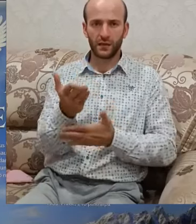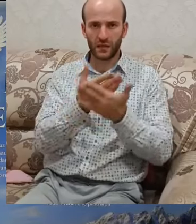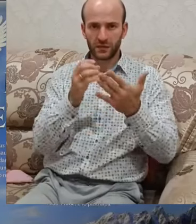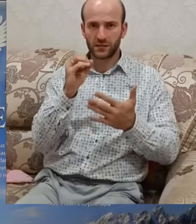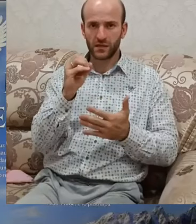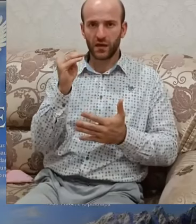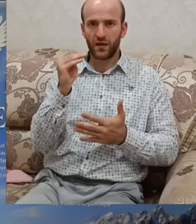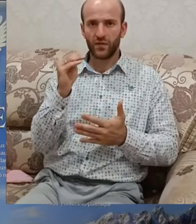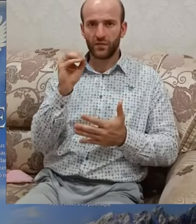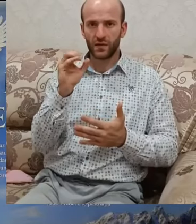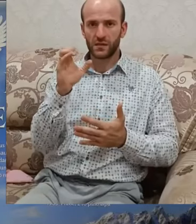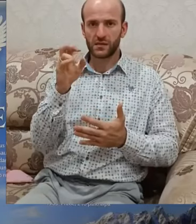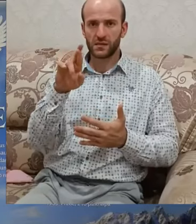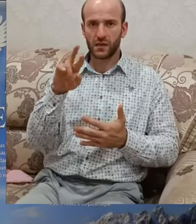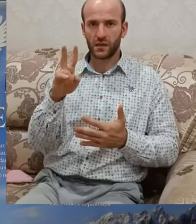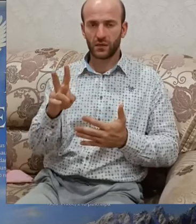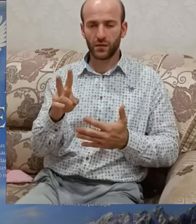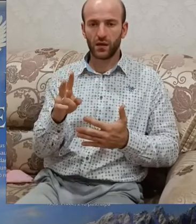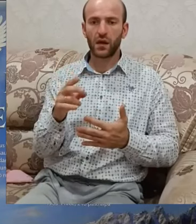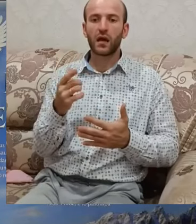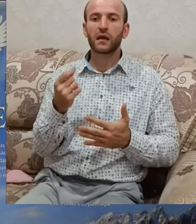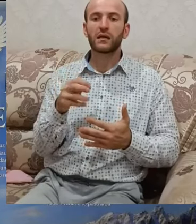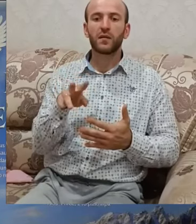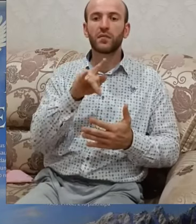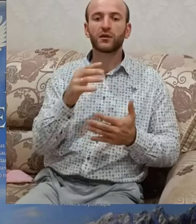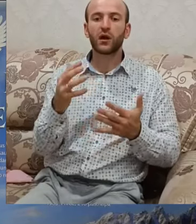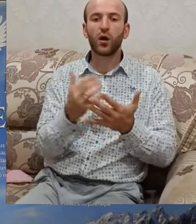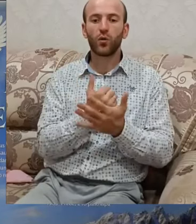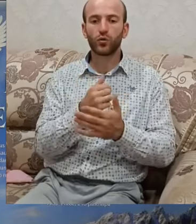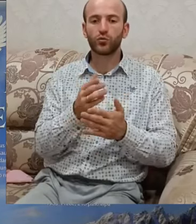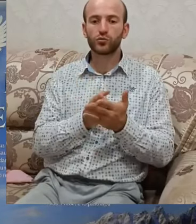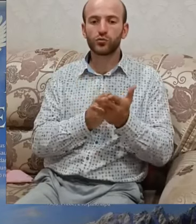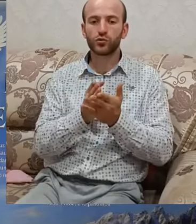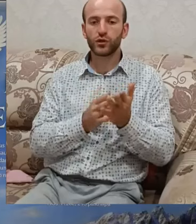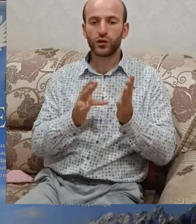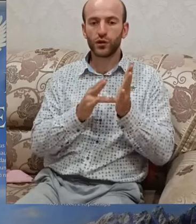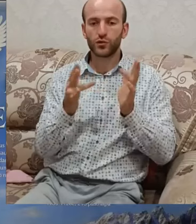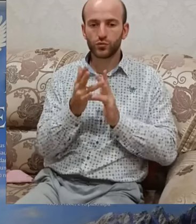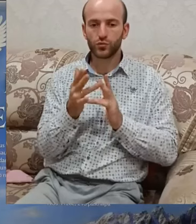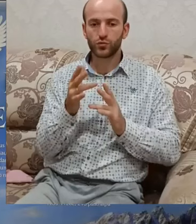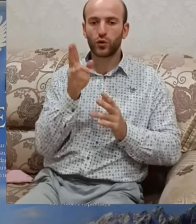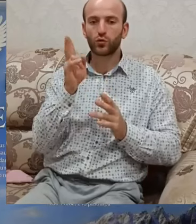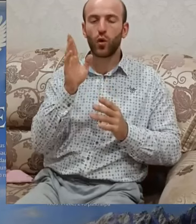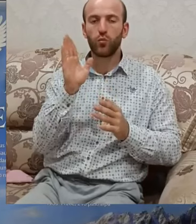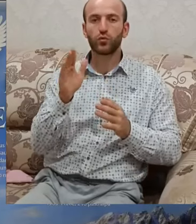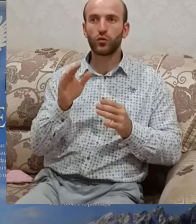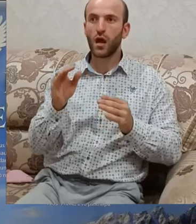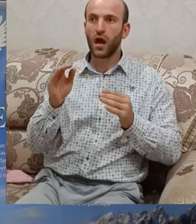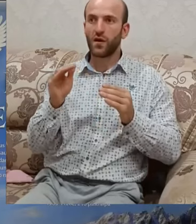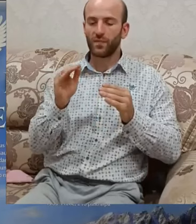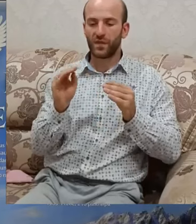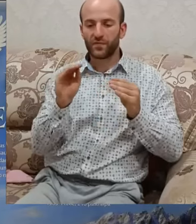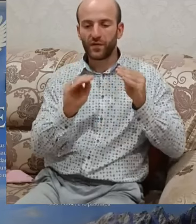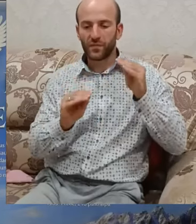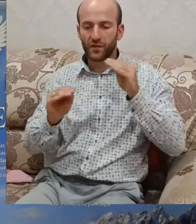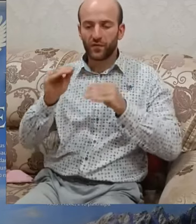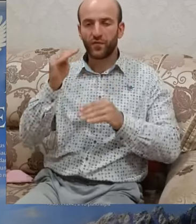Где мы находим служение Христа, которое формирует его тело? Laiške efeziečiams. Послание